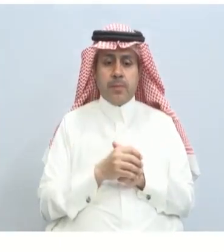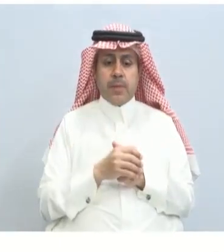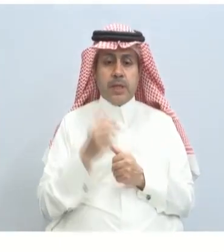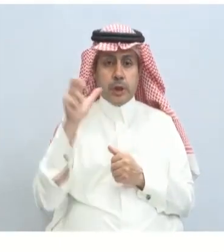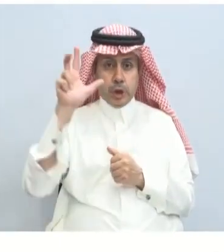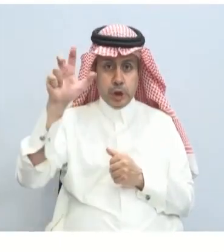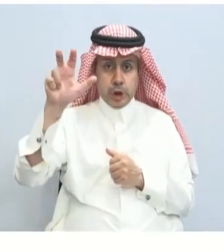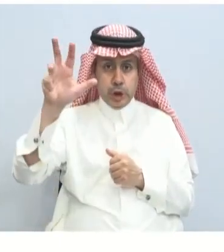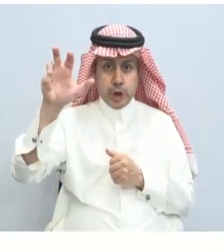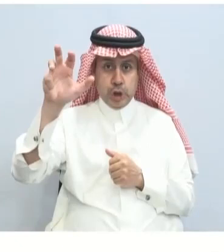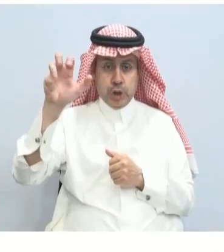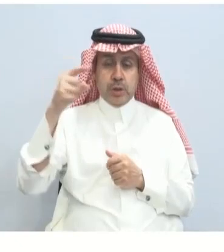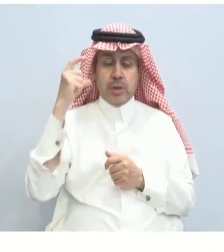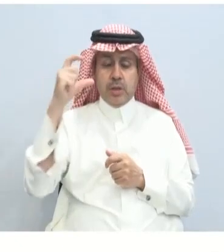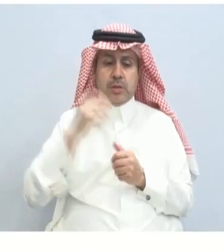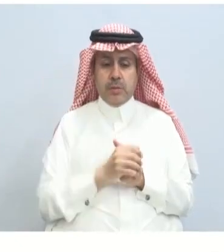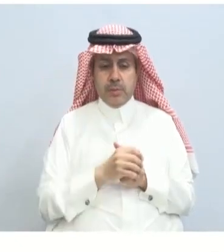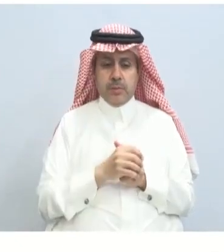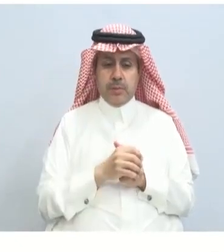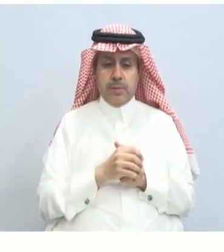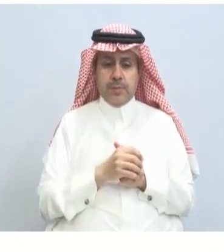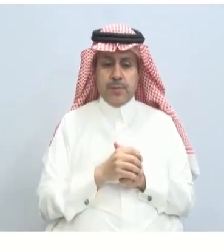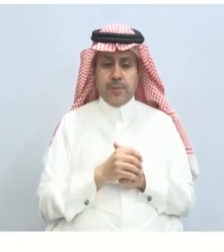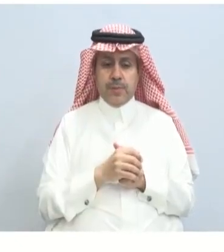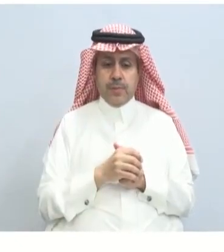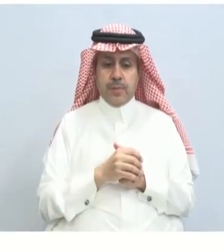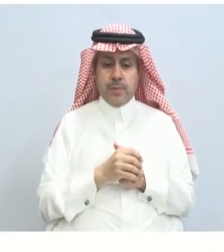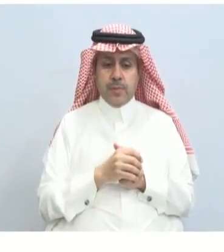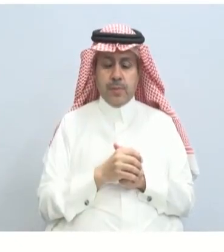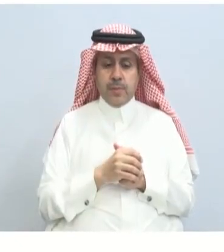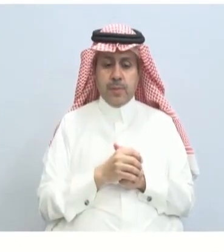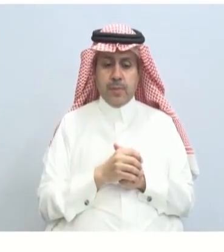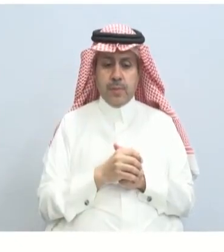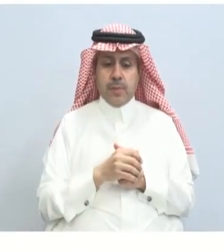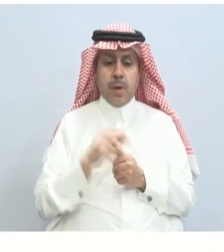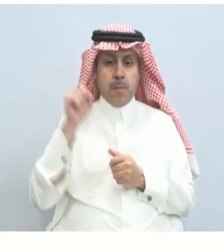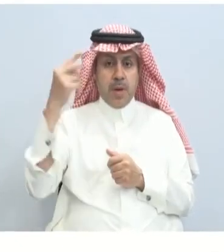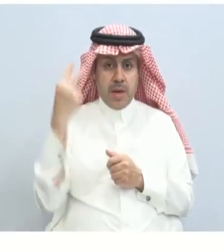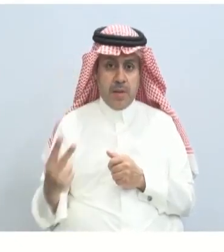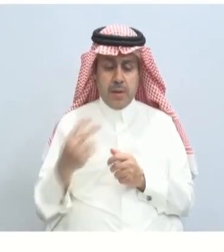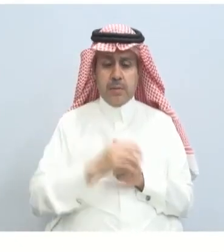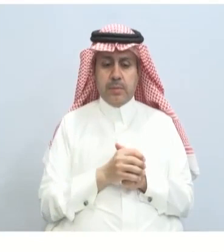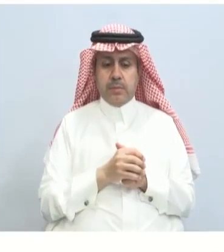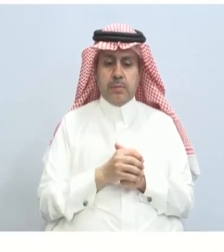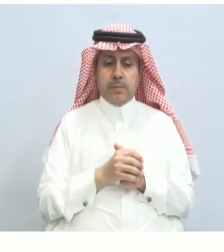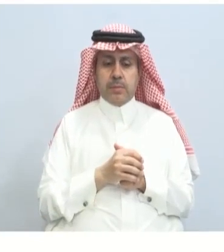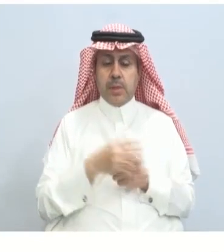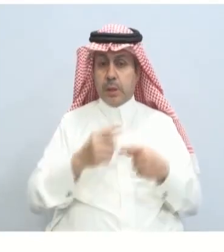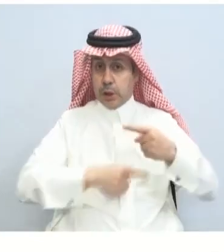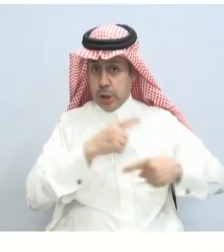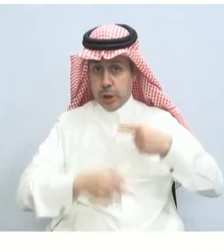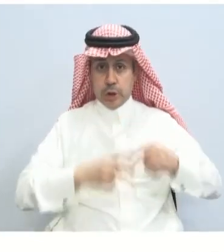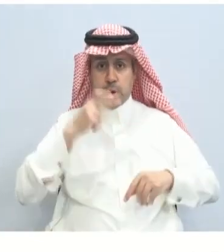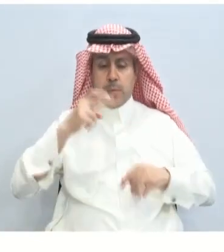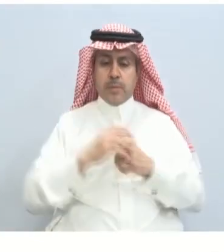90 درجه ولانها بالراديان فبالتالي نعبر عنها بانها باي على 2 طيب متى تتكرر الاجابه